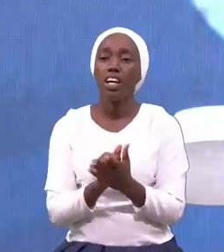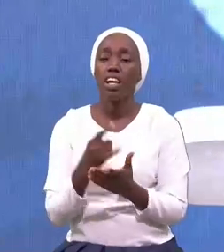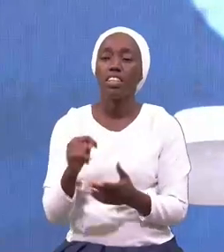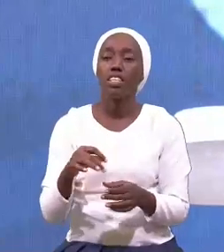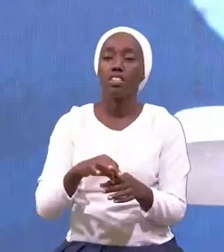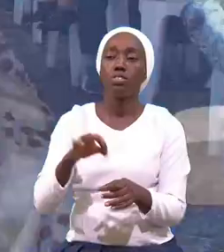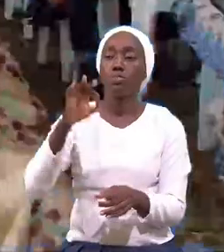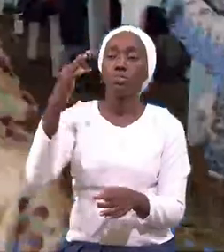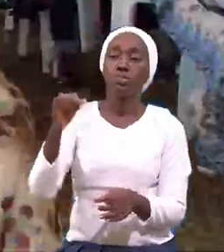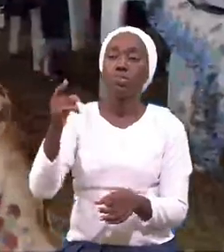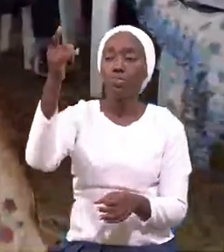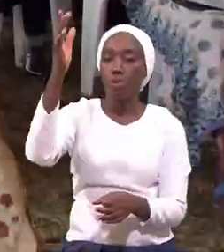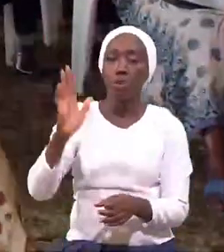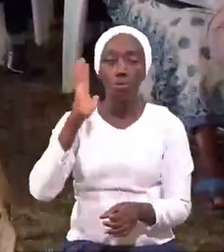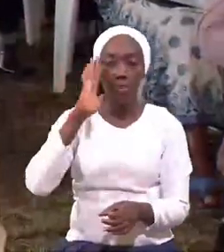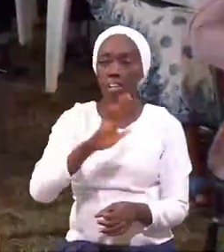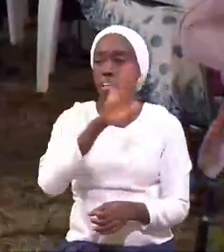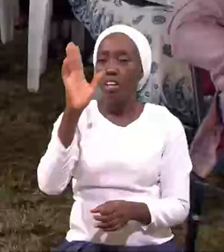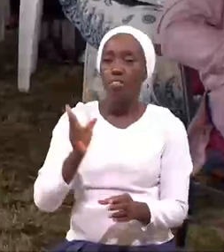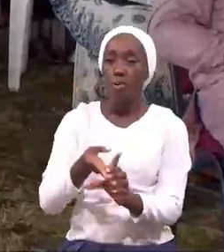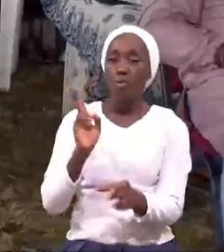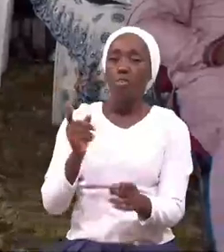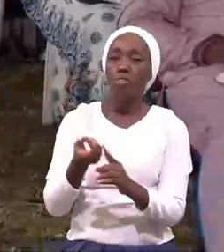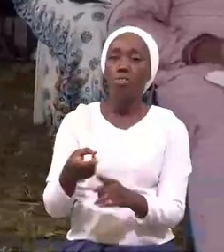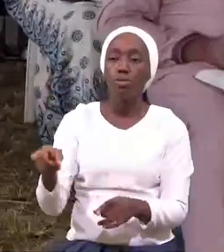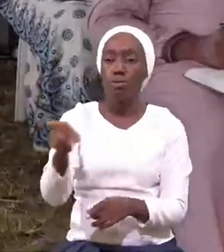Et je prie que l'Esprit de Dieu ne se retire jamais de vous.